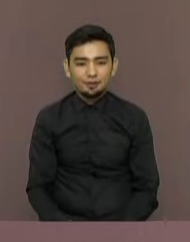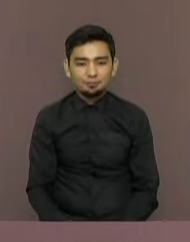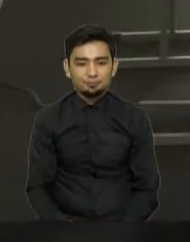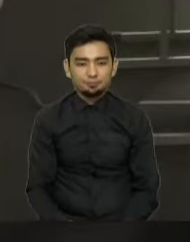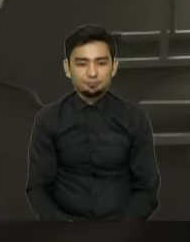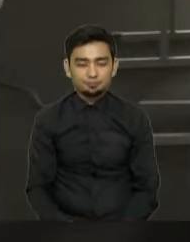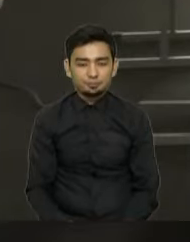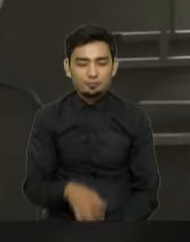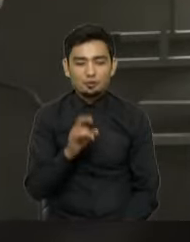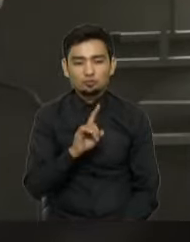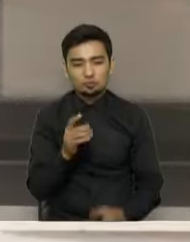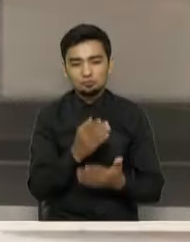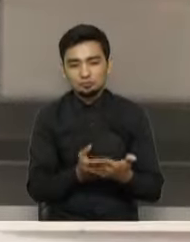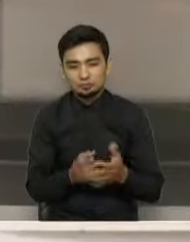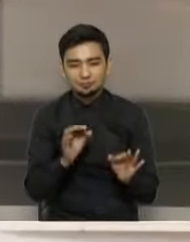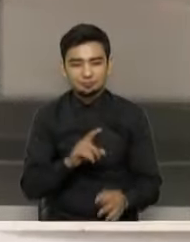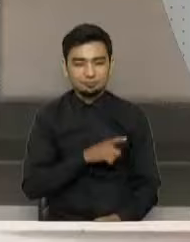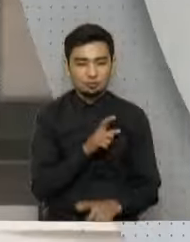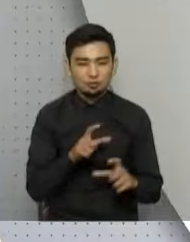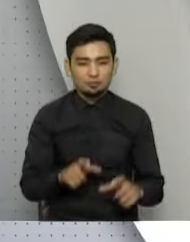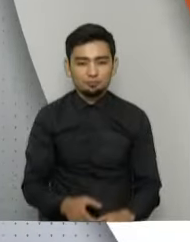весом. Что предлагают специалисты?